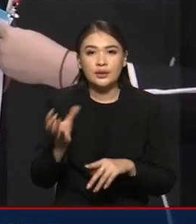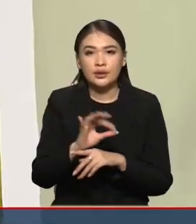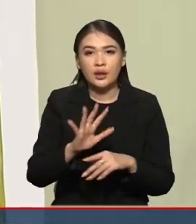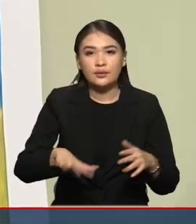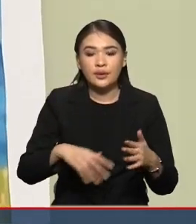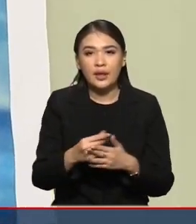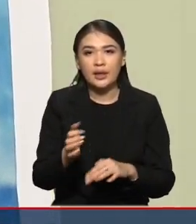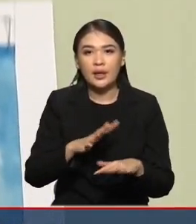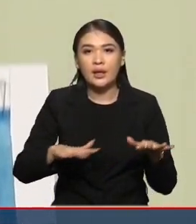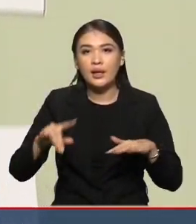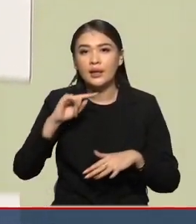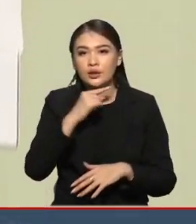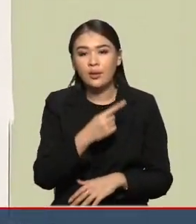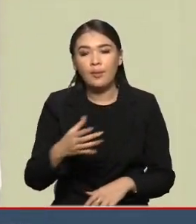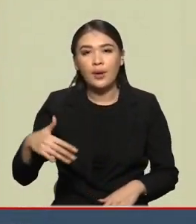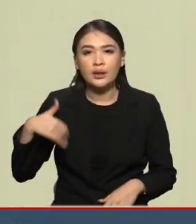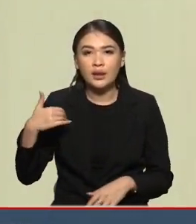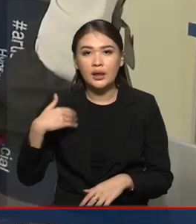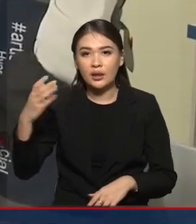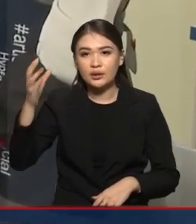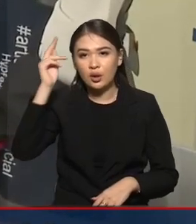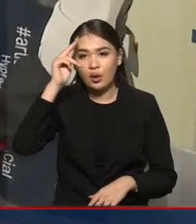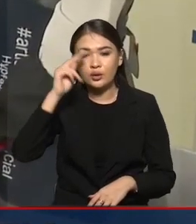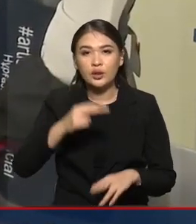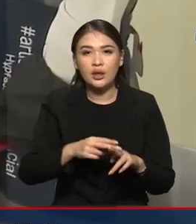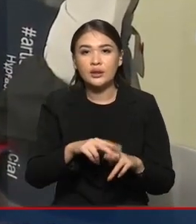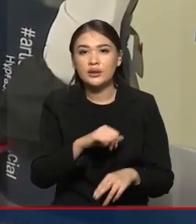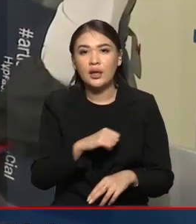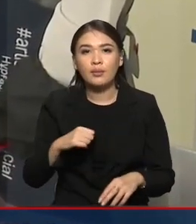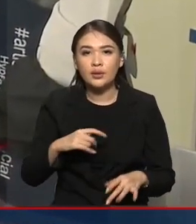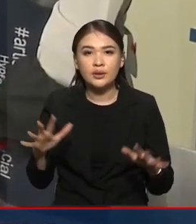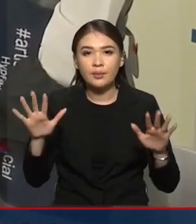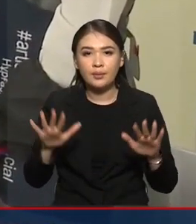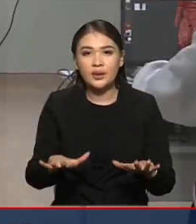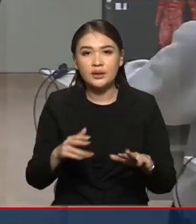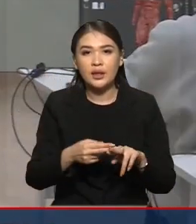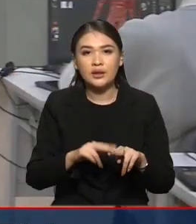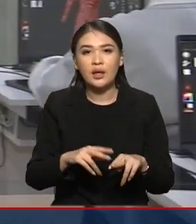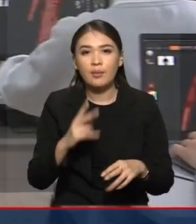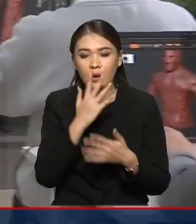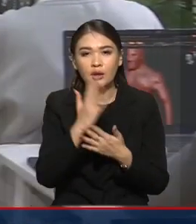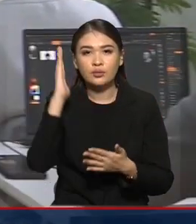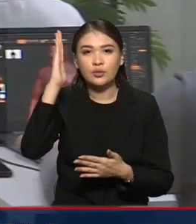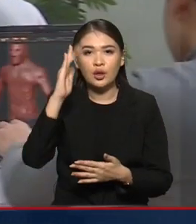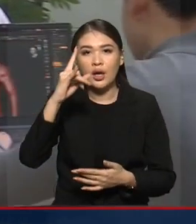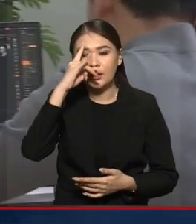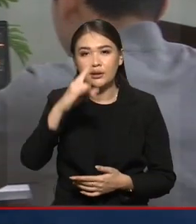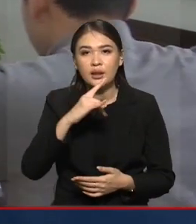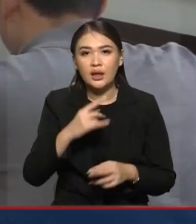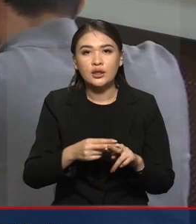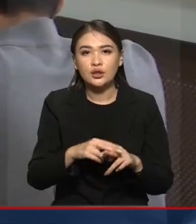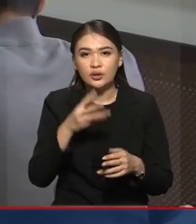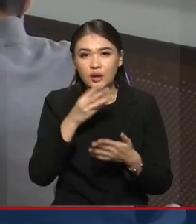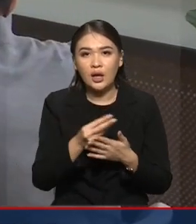ел экономикасына пайдалы, ал сапалы білімге бөлінген инвестиция сол елдің кемел келешегінің кепілі. Қазақстанда осы салада жеке